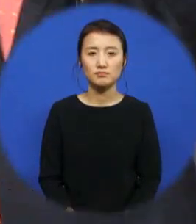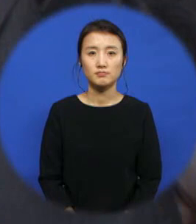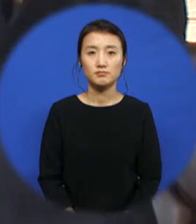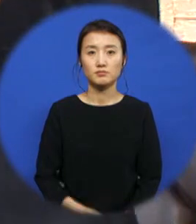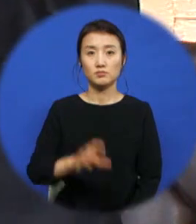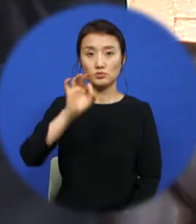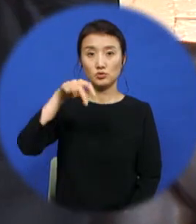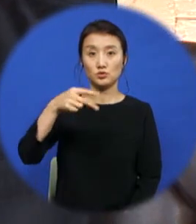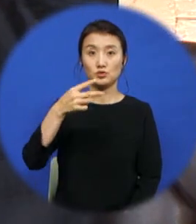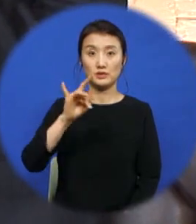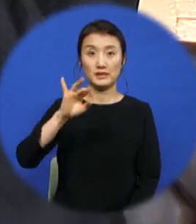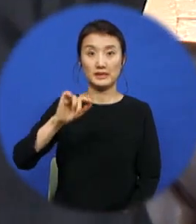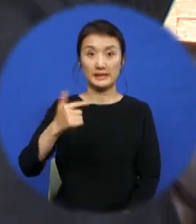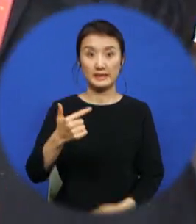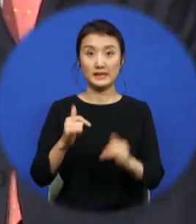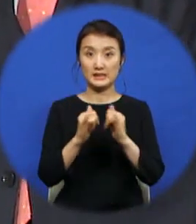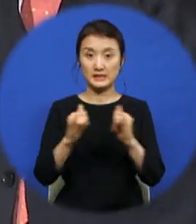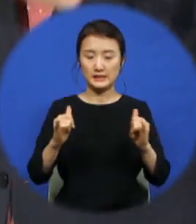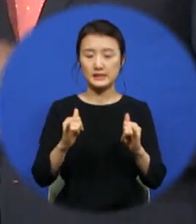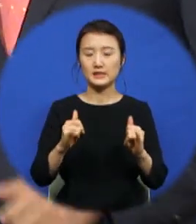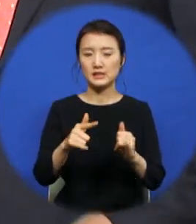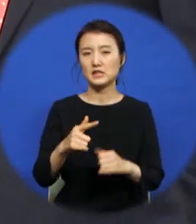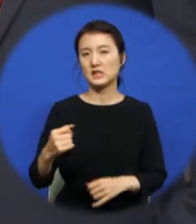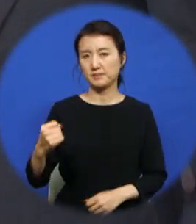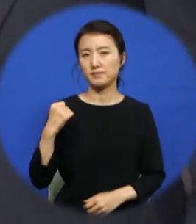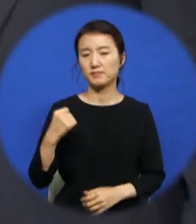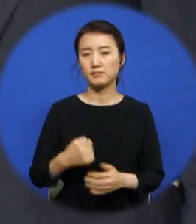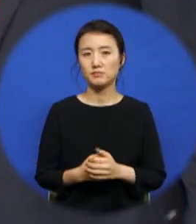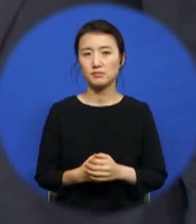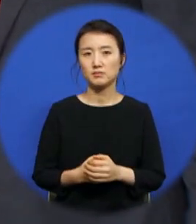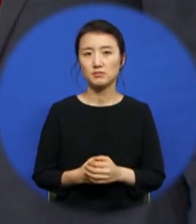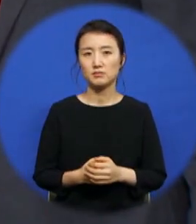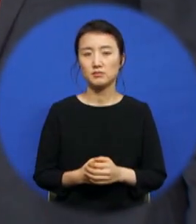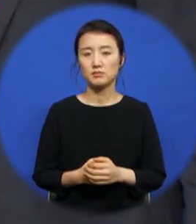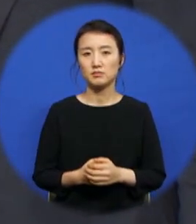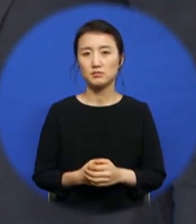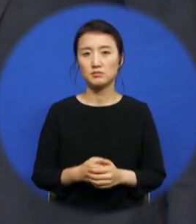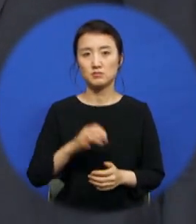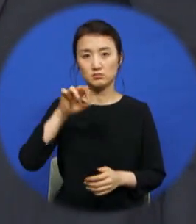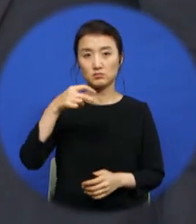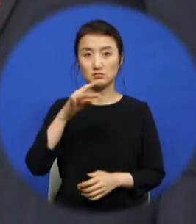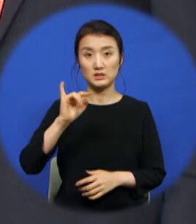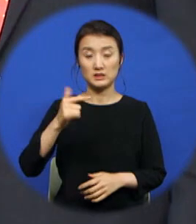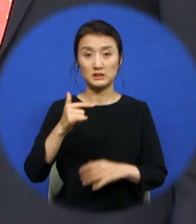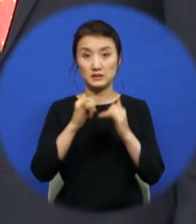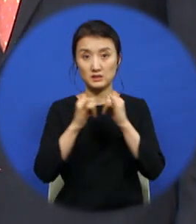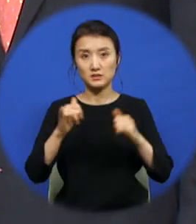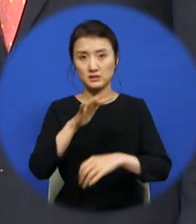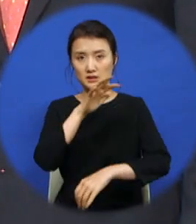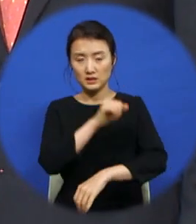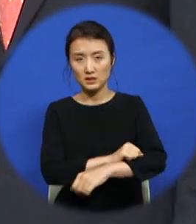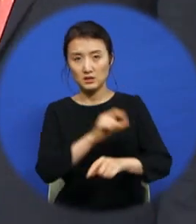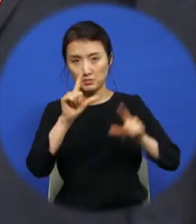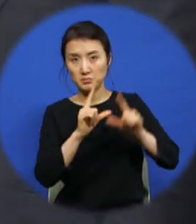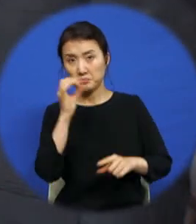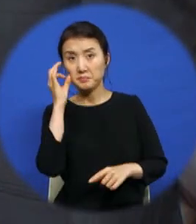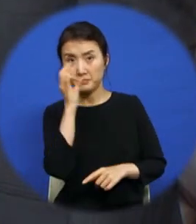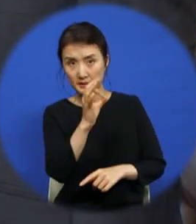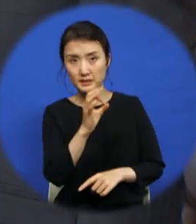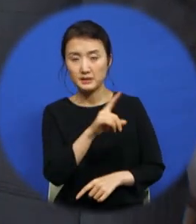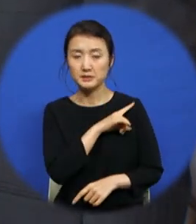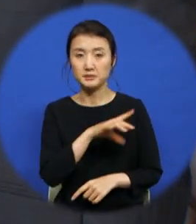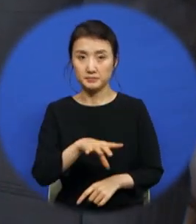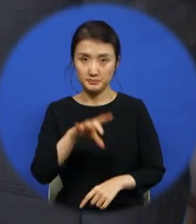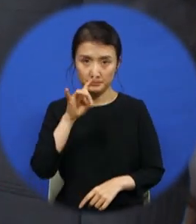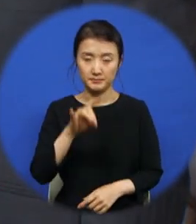유대인들의 힘입니다 유대인들은 얼마나 잘하는지 를 우리 한번 살펴보고 난 다음에 그 비결을 담 구하도록